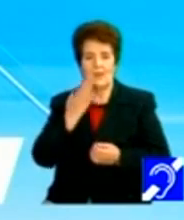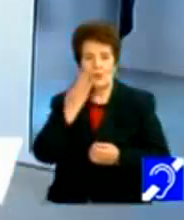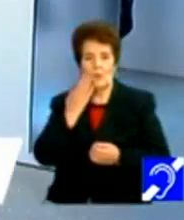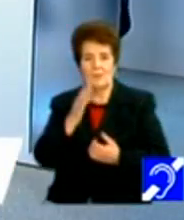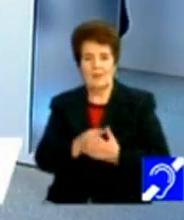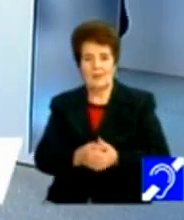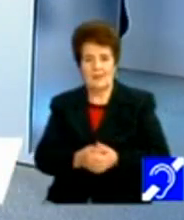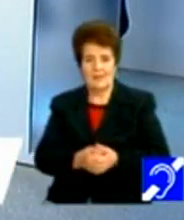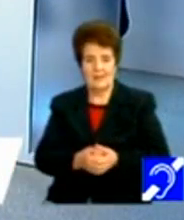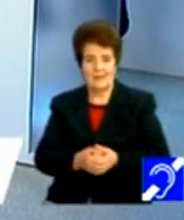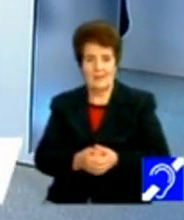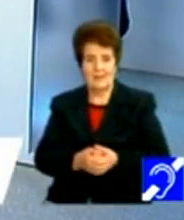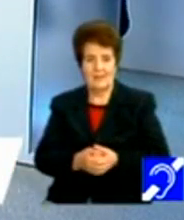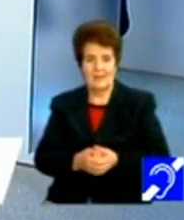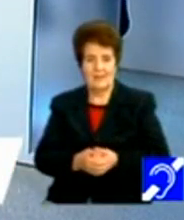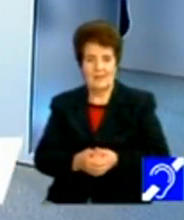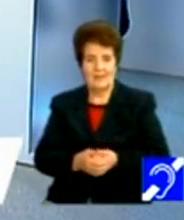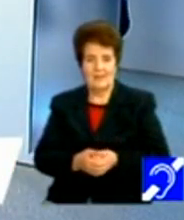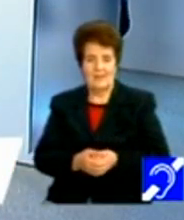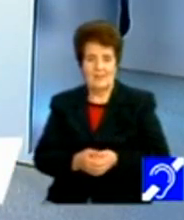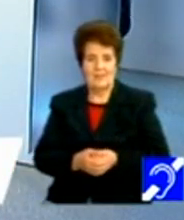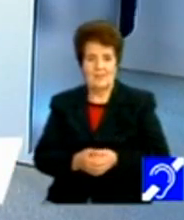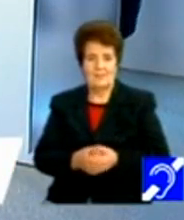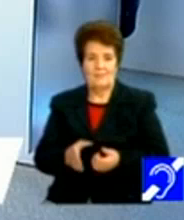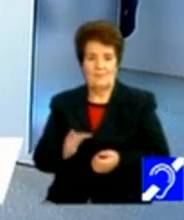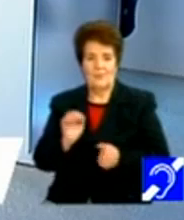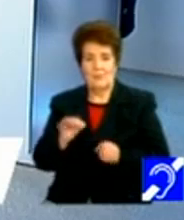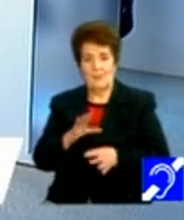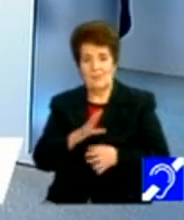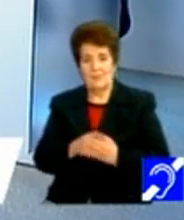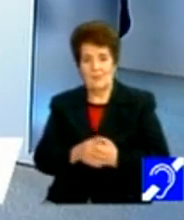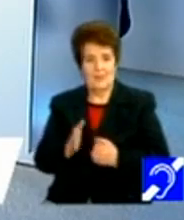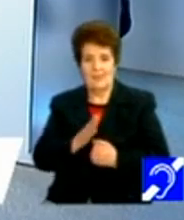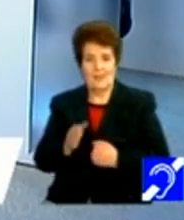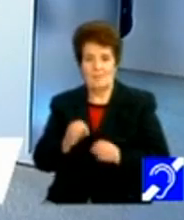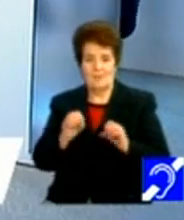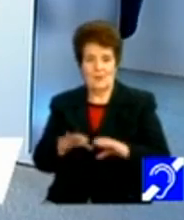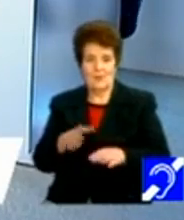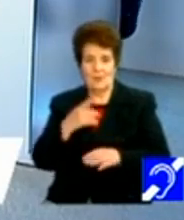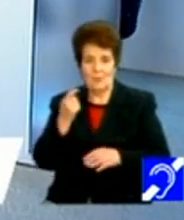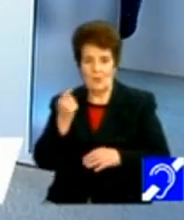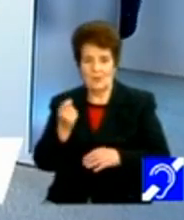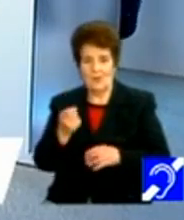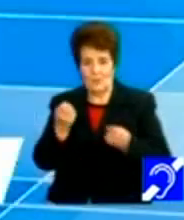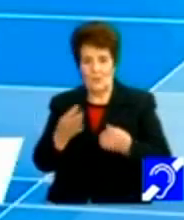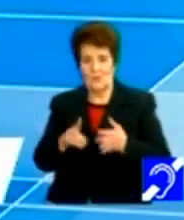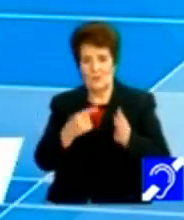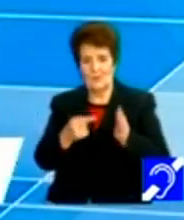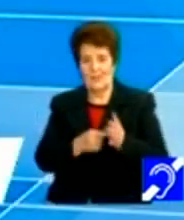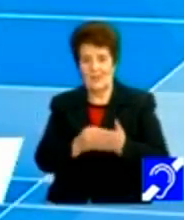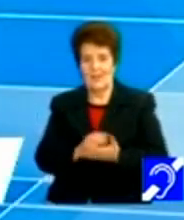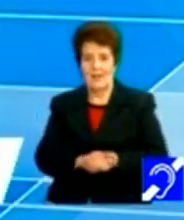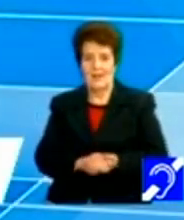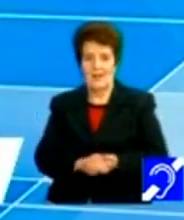Sau oricare? De oricare, da, e deschisă întrebarea și poate să fie, nu știu, n-am restrâns la politicien, o personalitate internațională, de